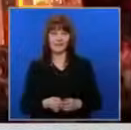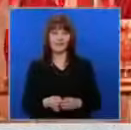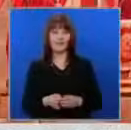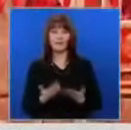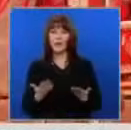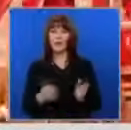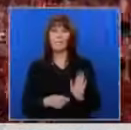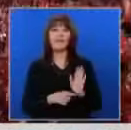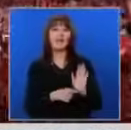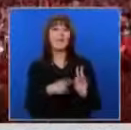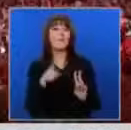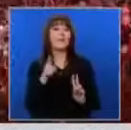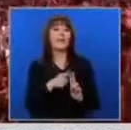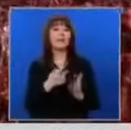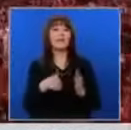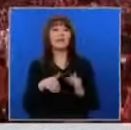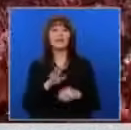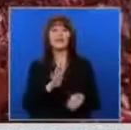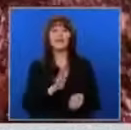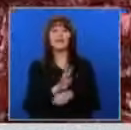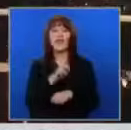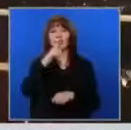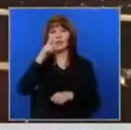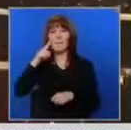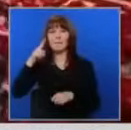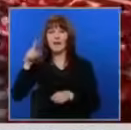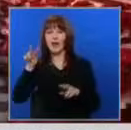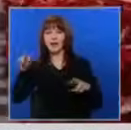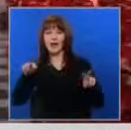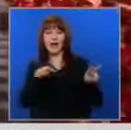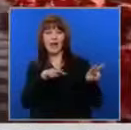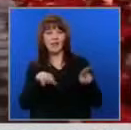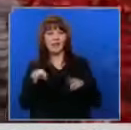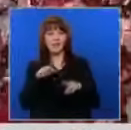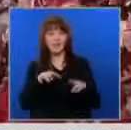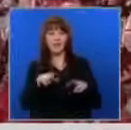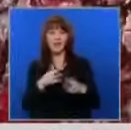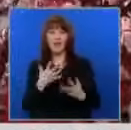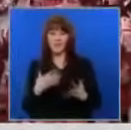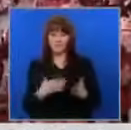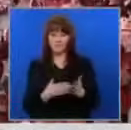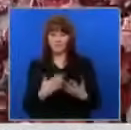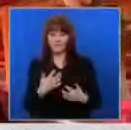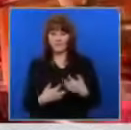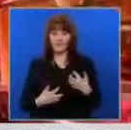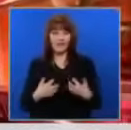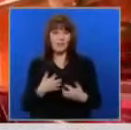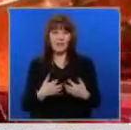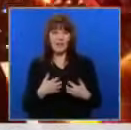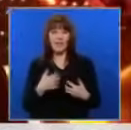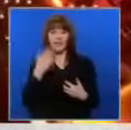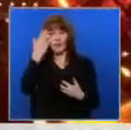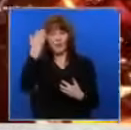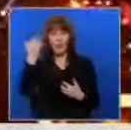Гала представлението в Пекин има над 14 милиарда гледания във всички платформи. На фона на изострено напрежение на Корейския полуостров, президентът на